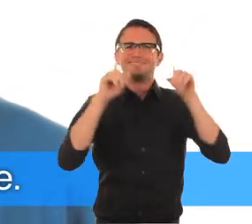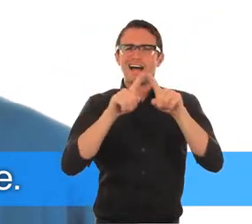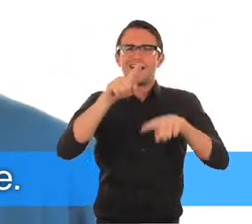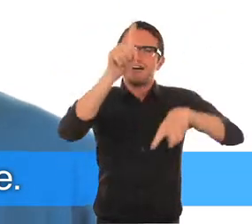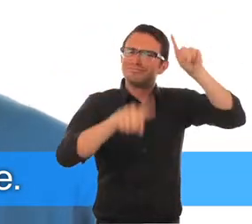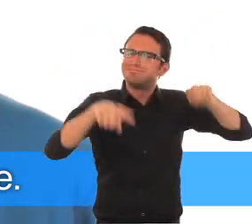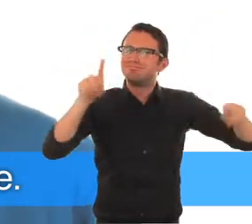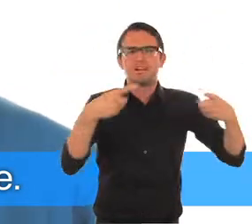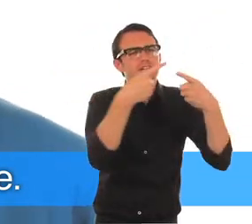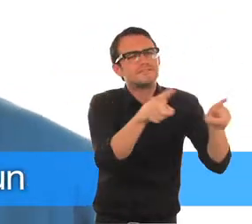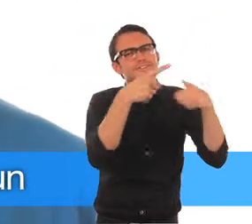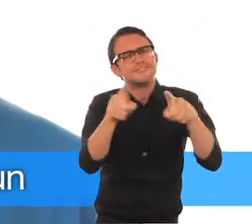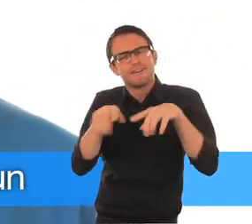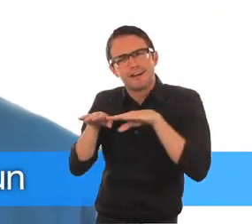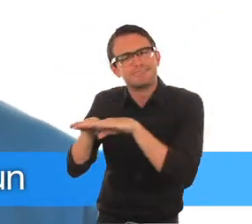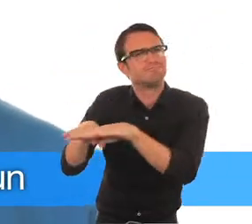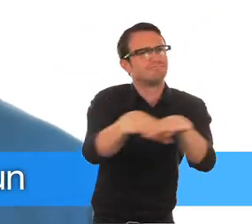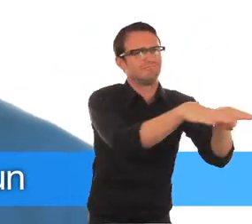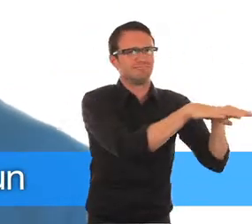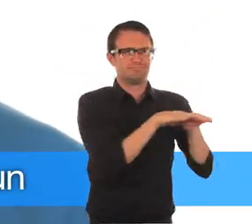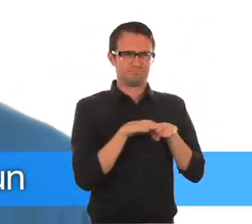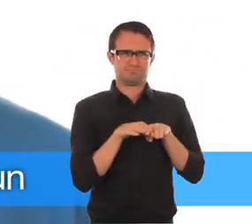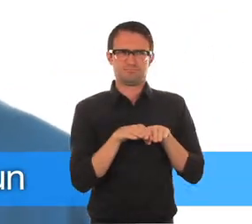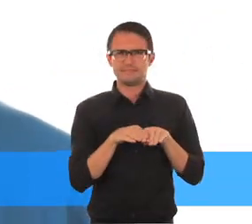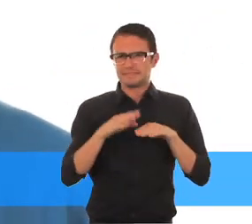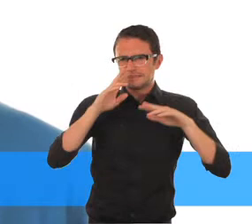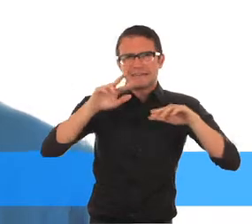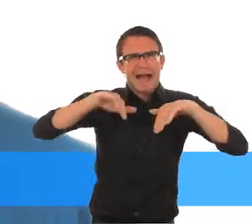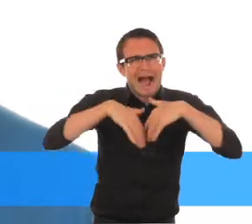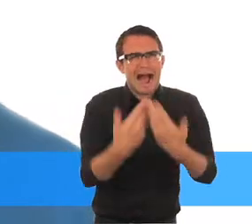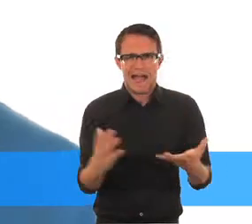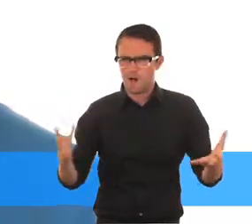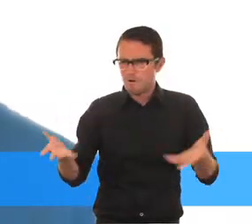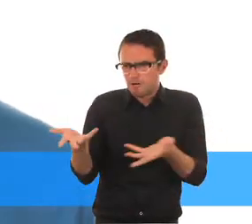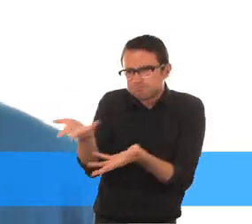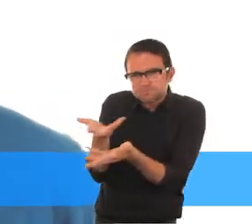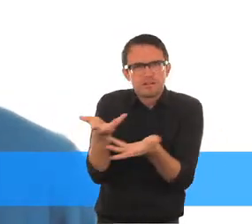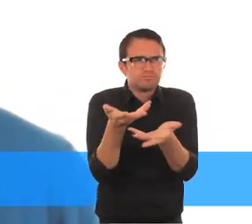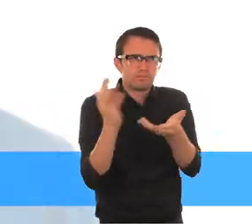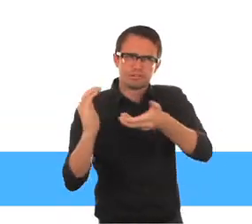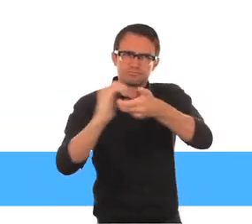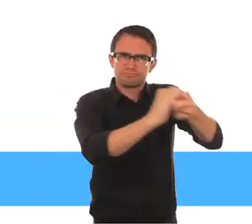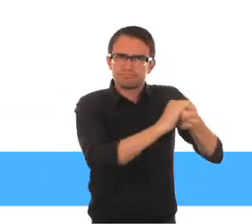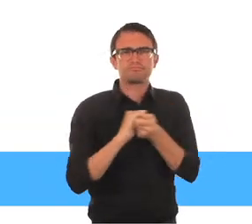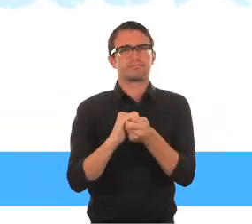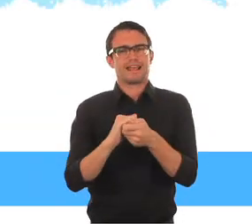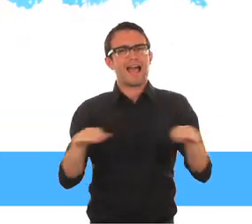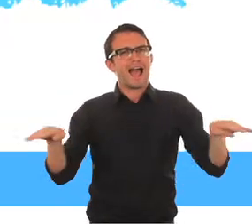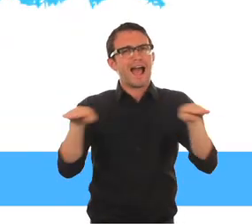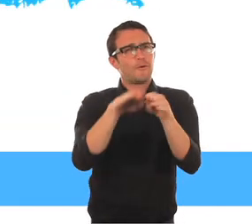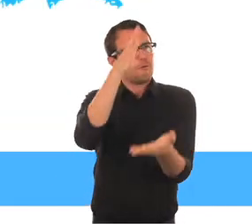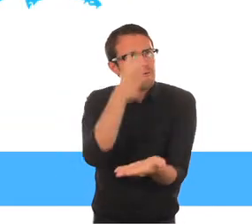de la diversité humaine. Ces modèles portent sur la relation entre un individu et la société plutôt que sur son handicap. Ils visent